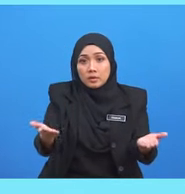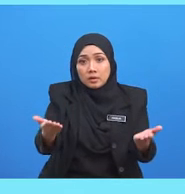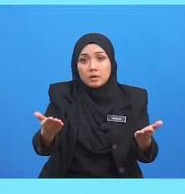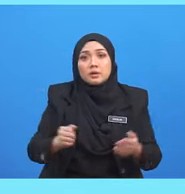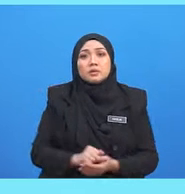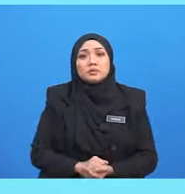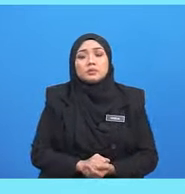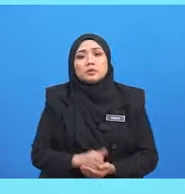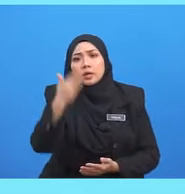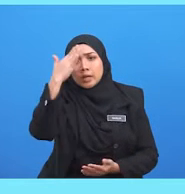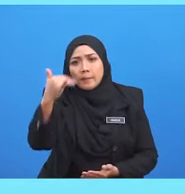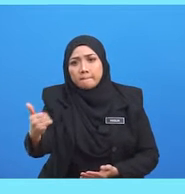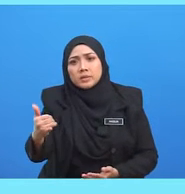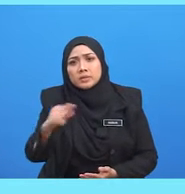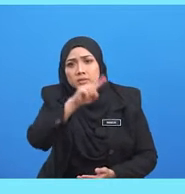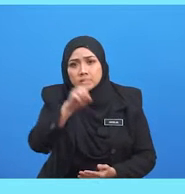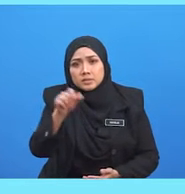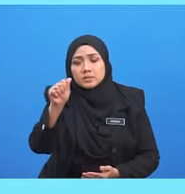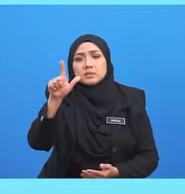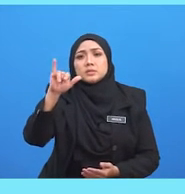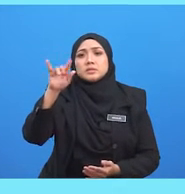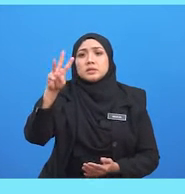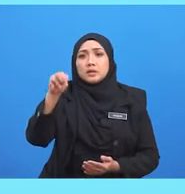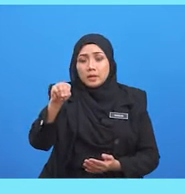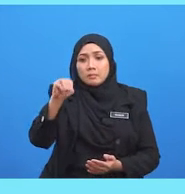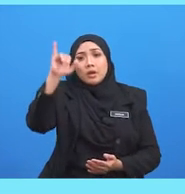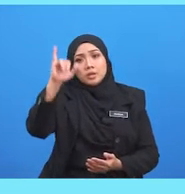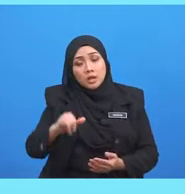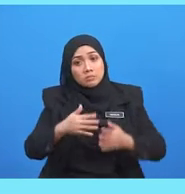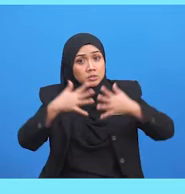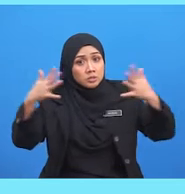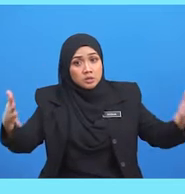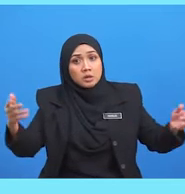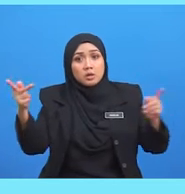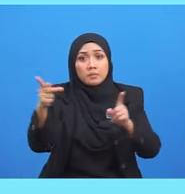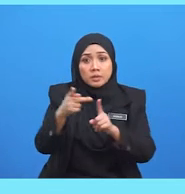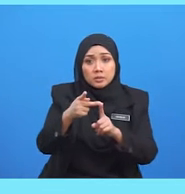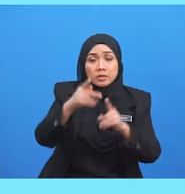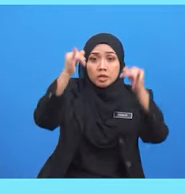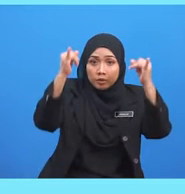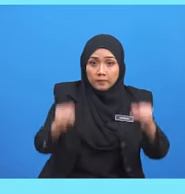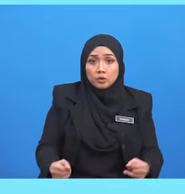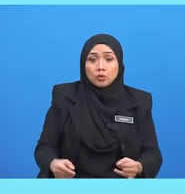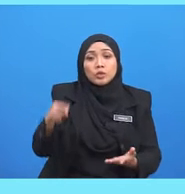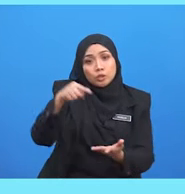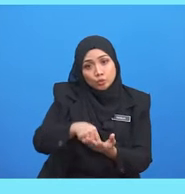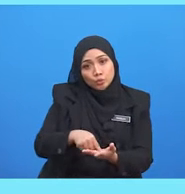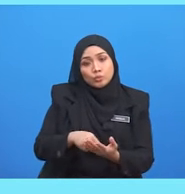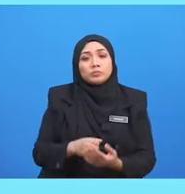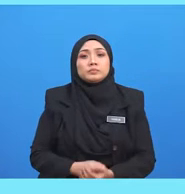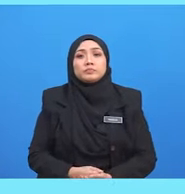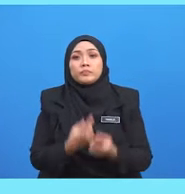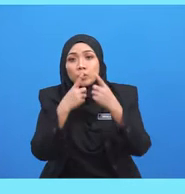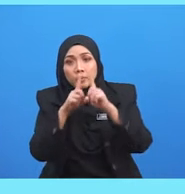perbuatan tersebut merupakan kezaliman yang besar pada individu tersebut?